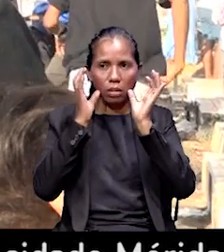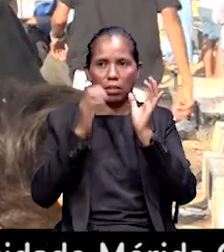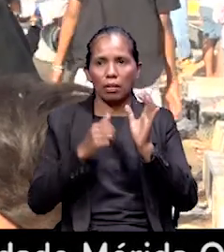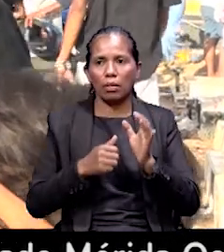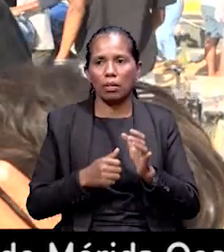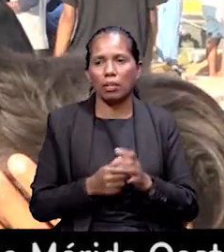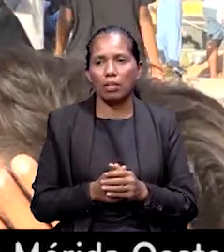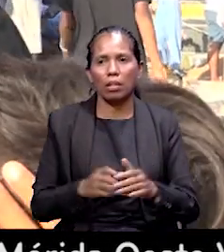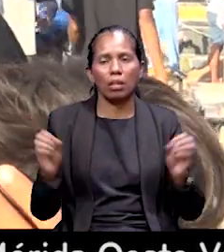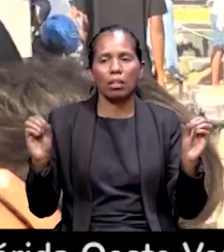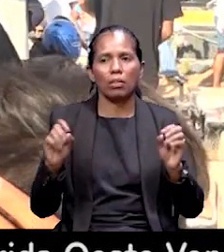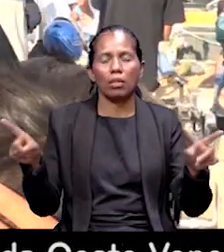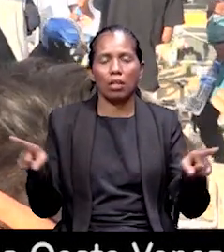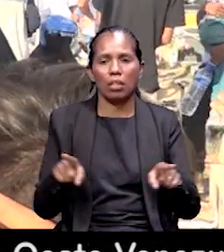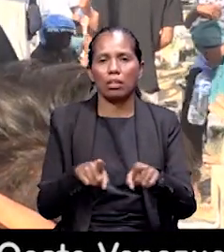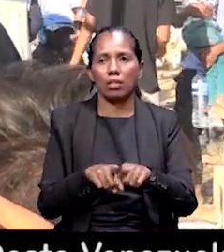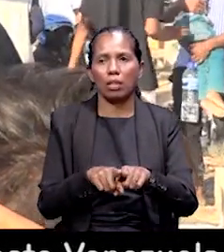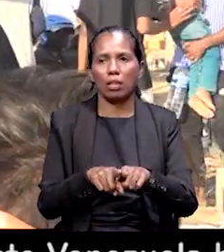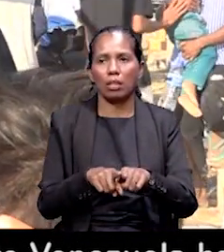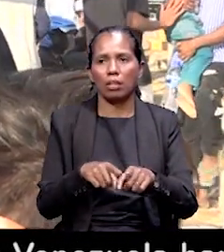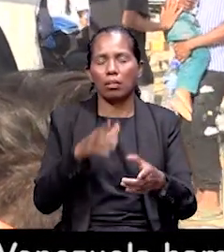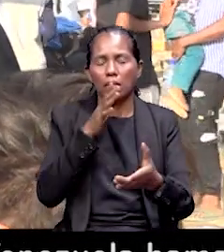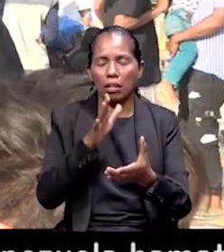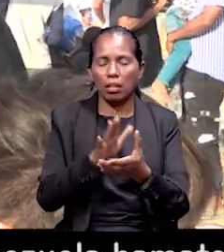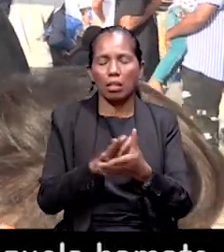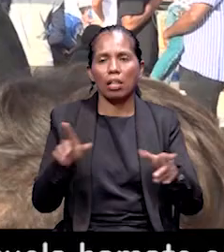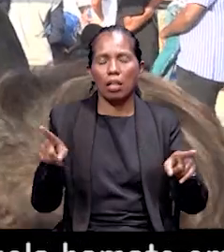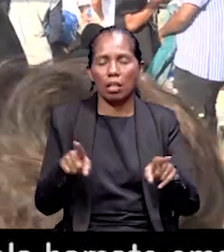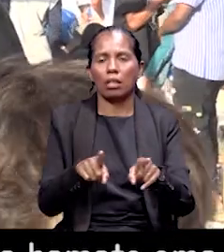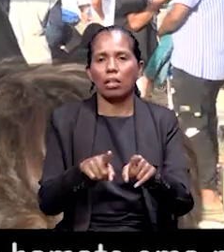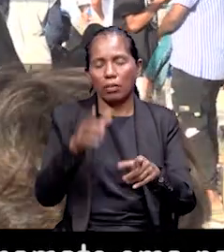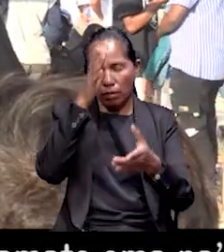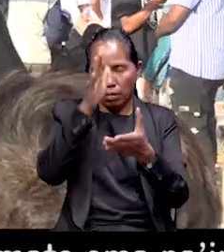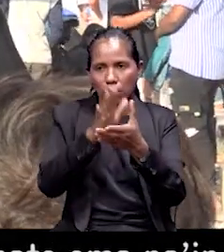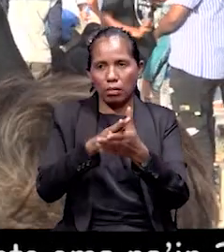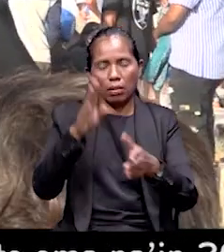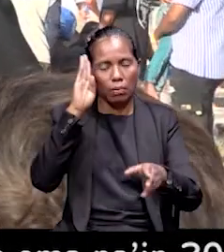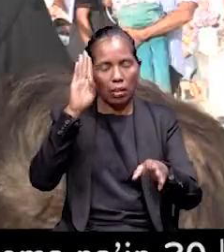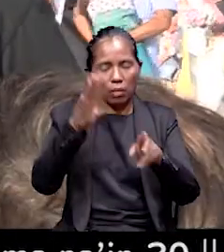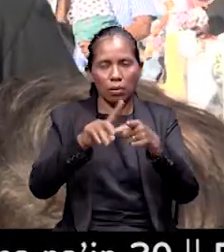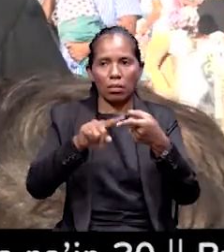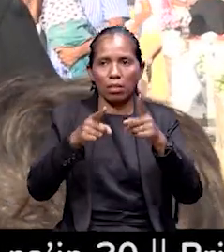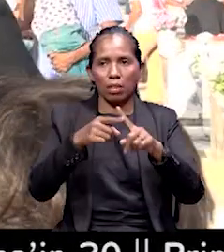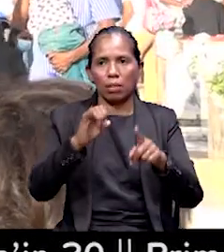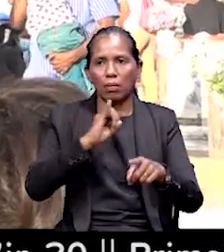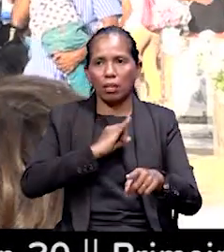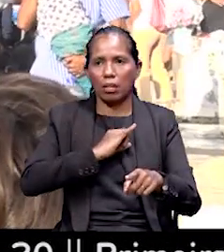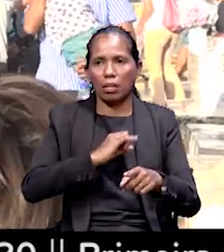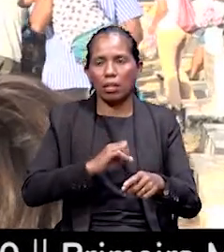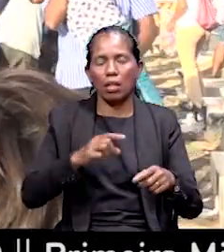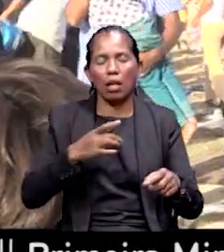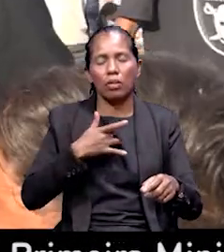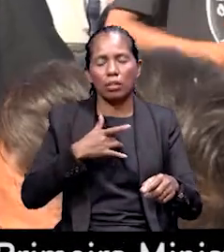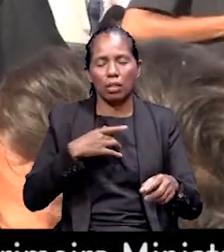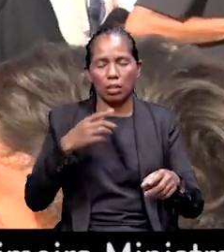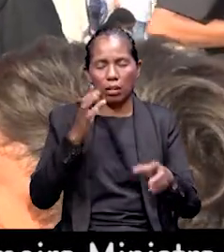Ne la os de hanesang lain bahang, mebe ni hanesang mus. Mau bahau, kolega bahau. Ini tristeza bo tida